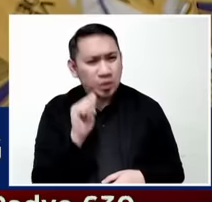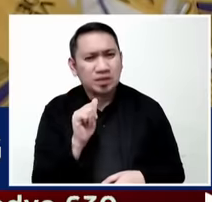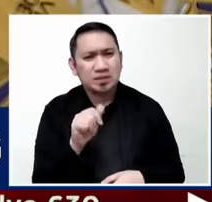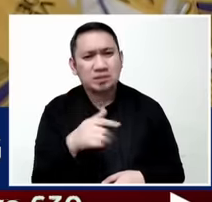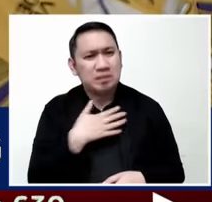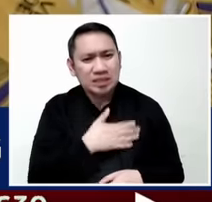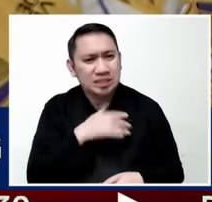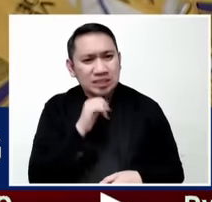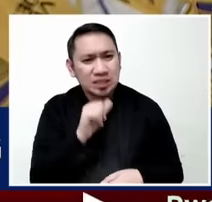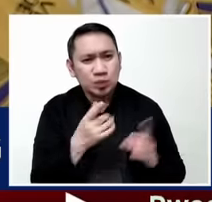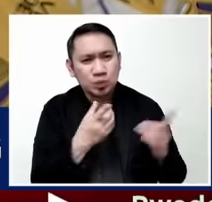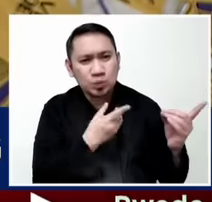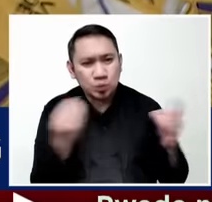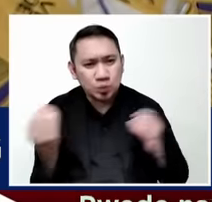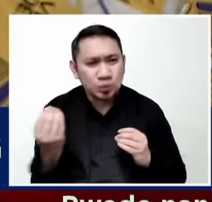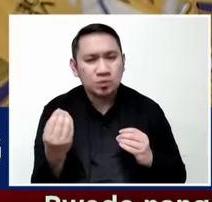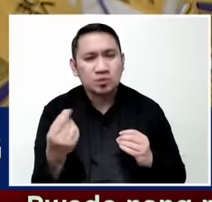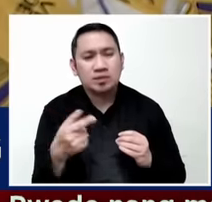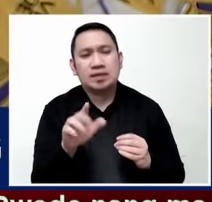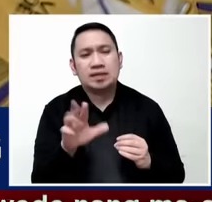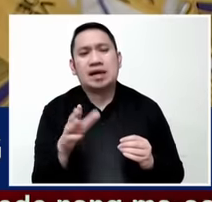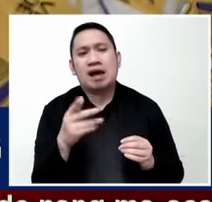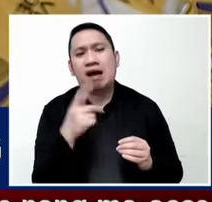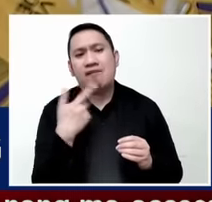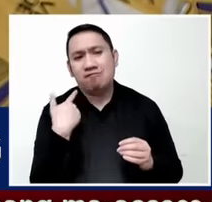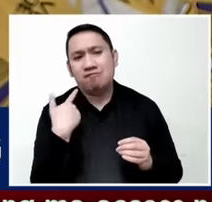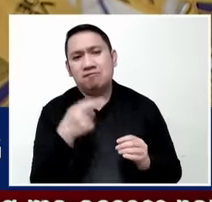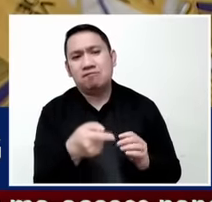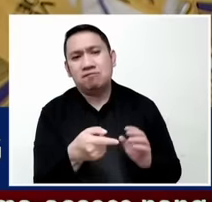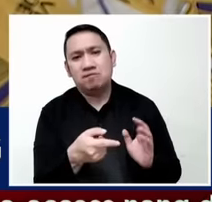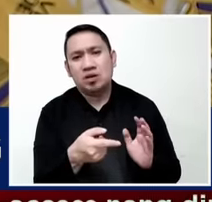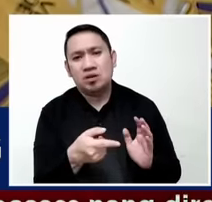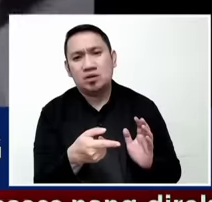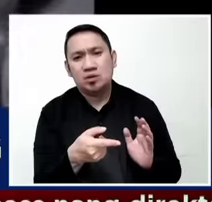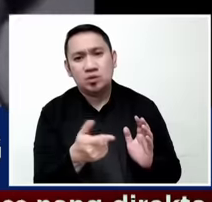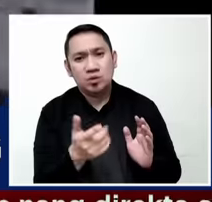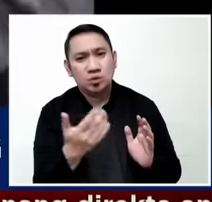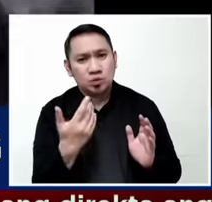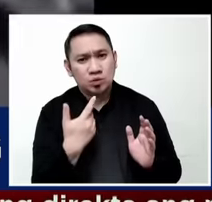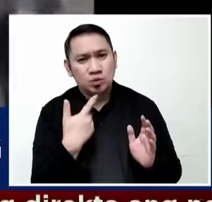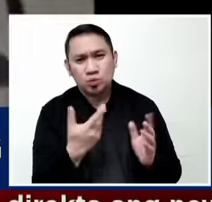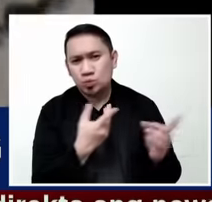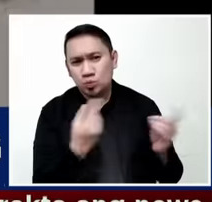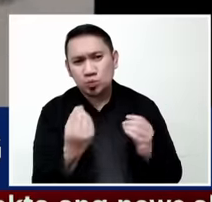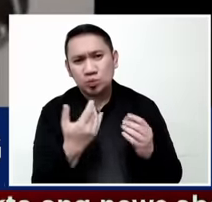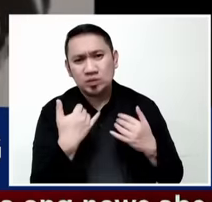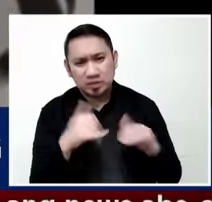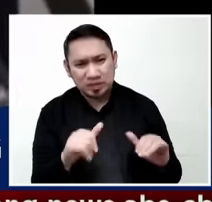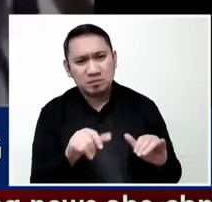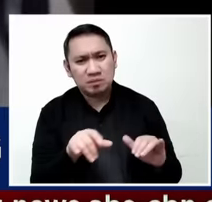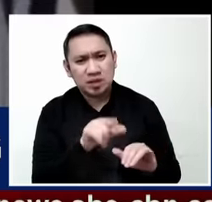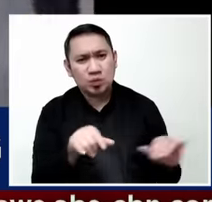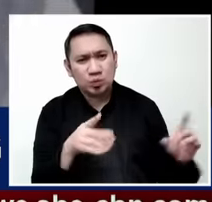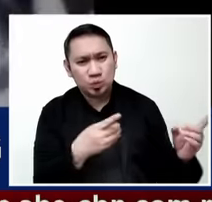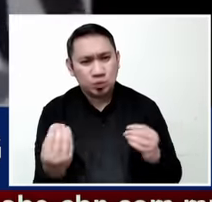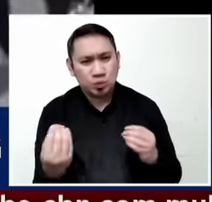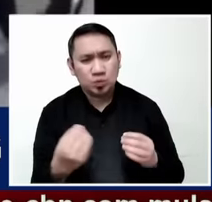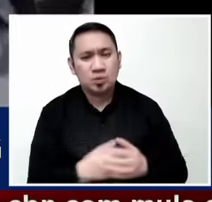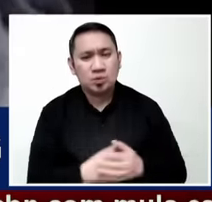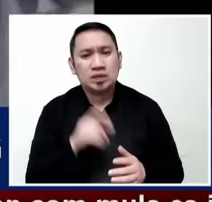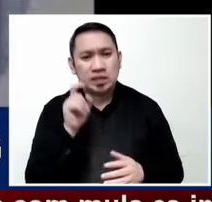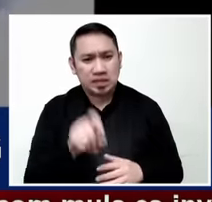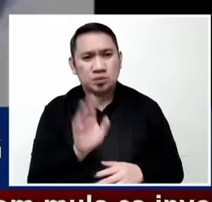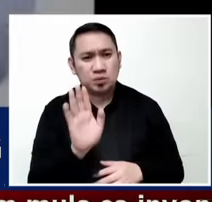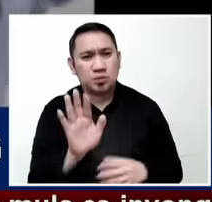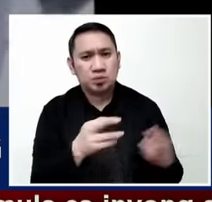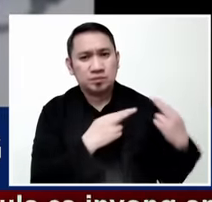at pinapatunayan natin talaga yan na hindi natin palalampasin yung mga ganyan, may mga nagkukumit pa rin at we will immediately act on that. And those who will be responsible, kung